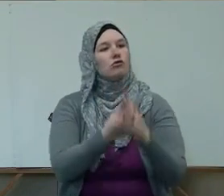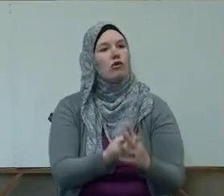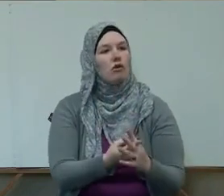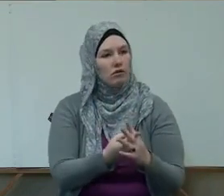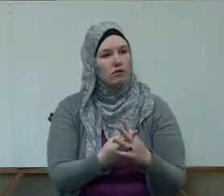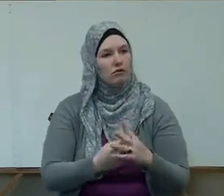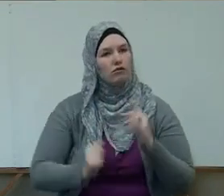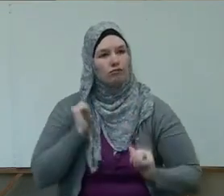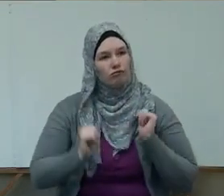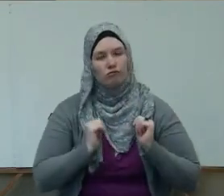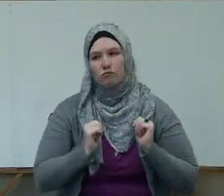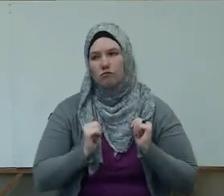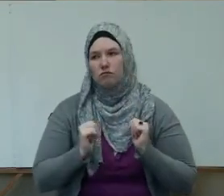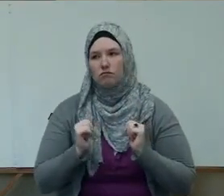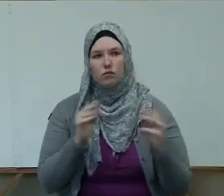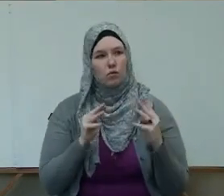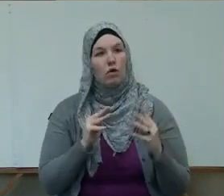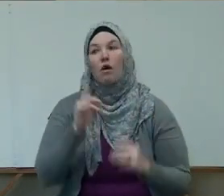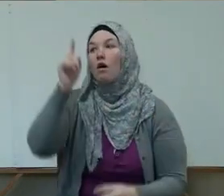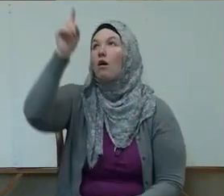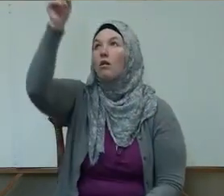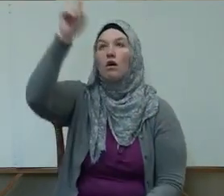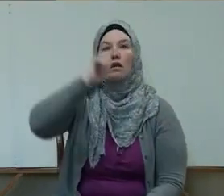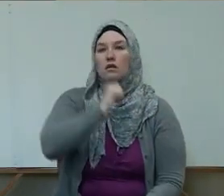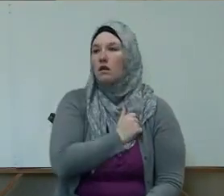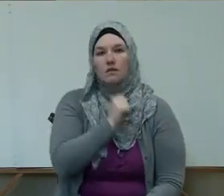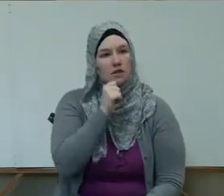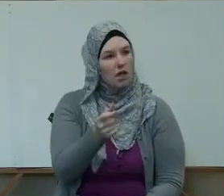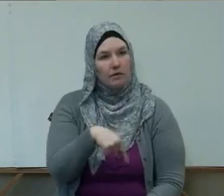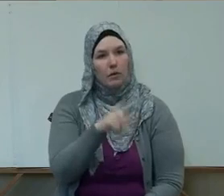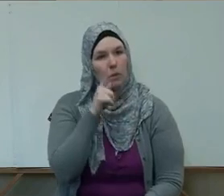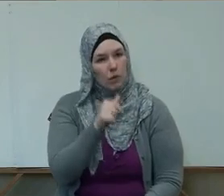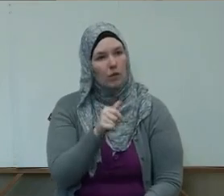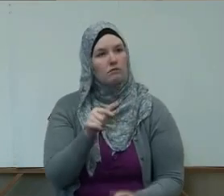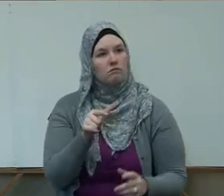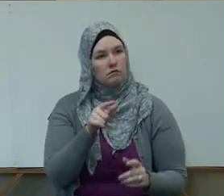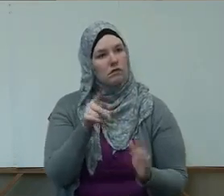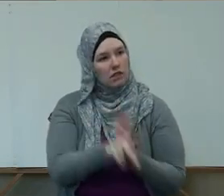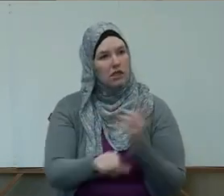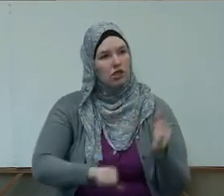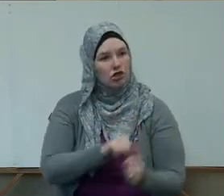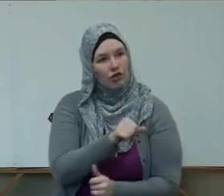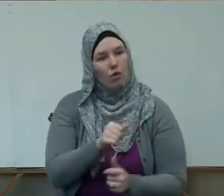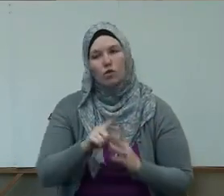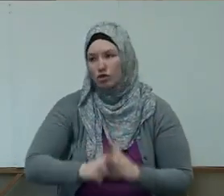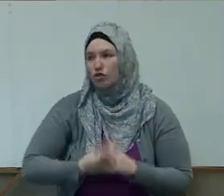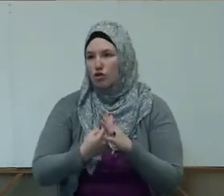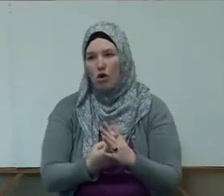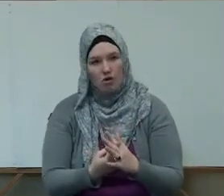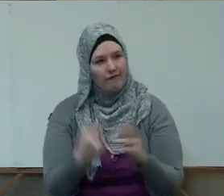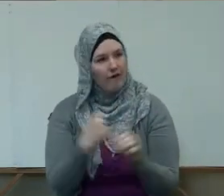يُحِبُّ الْمُعْتَدِينَ. Allah loves not those who commit aggression. But also, there